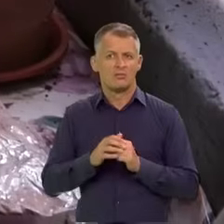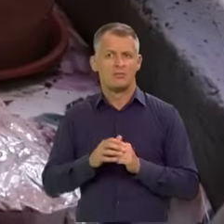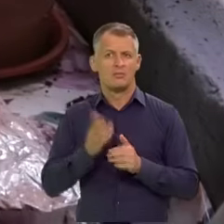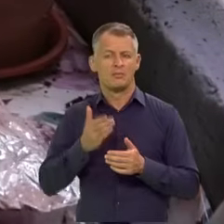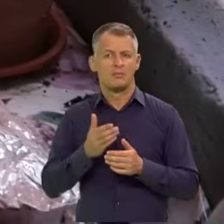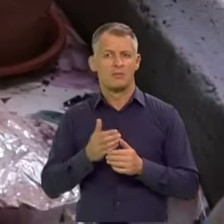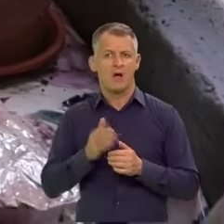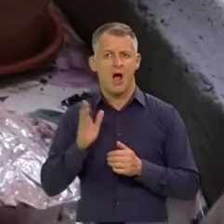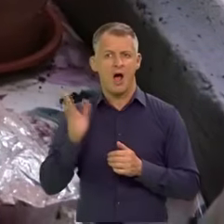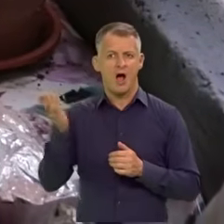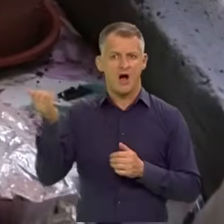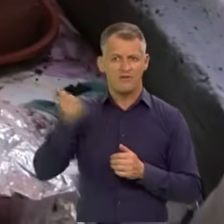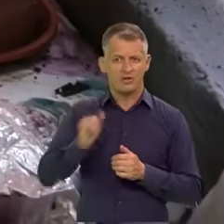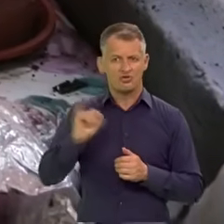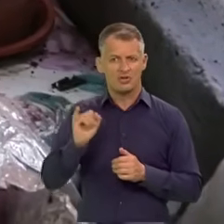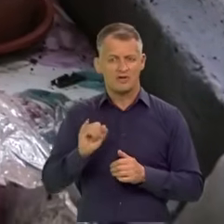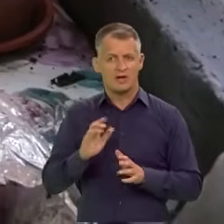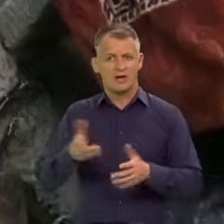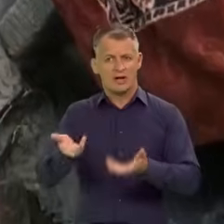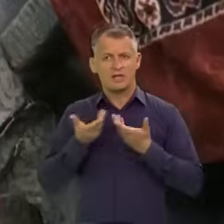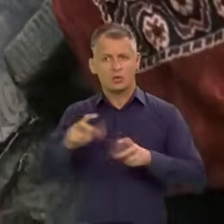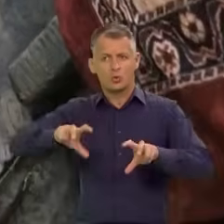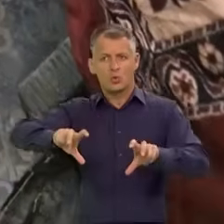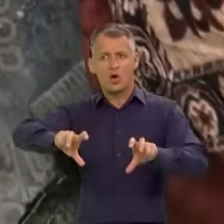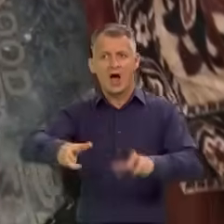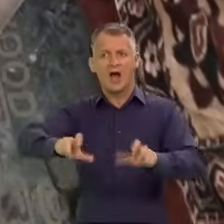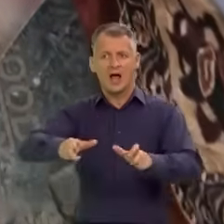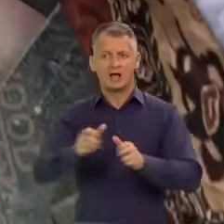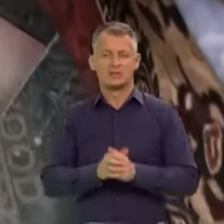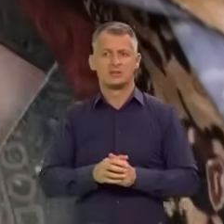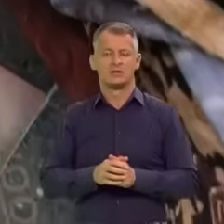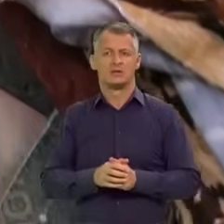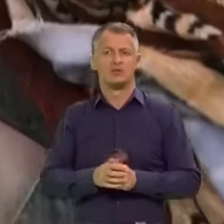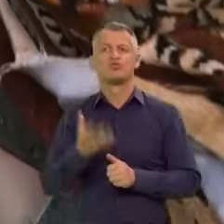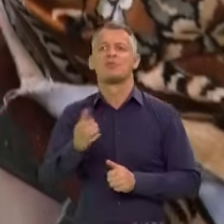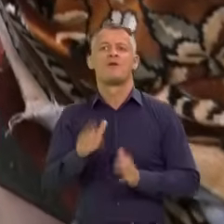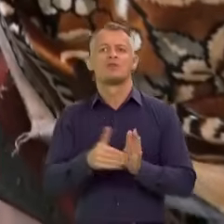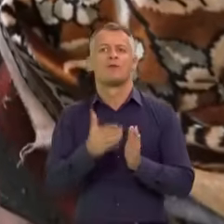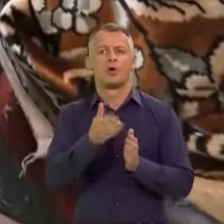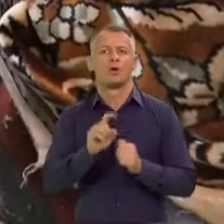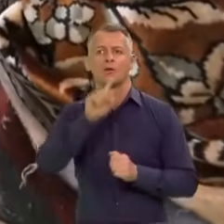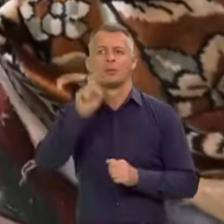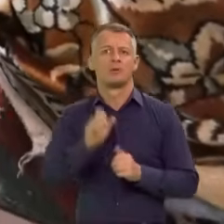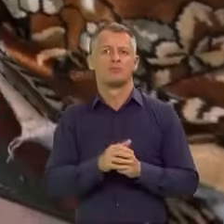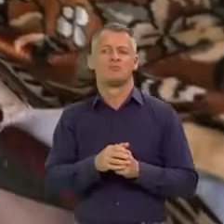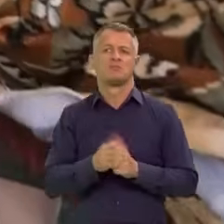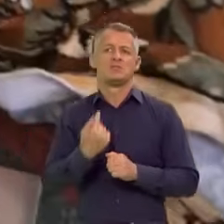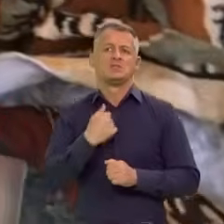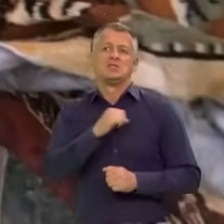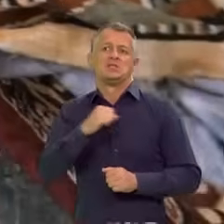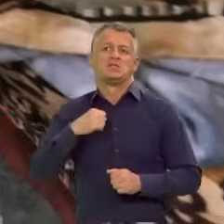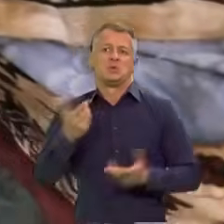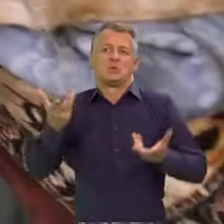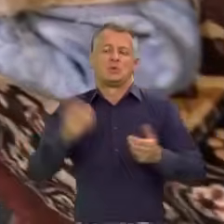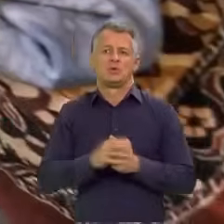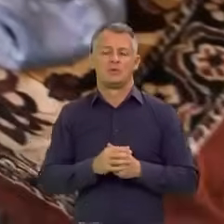picioarele. A venit cineva, ne-a donat un aragaz ieri. Ce mai avem nevoie? Vă dați seama, ce vă spun singur. Materiale de construcții.